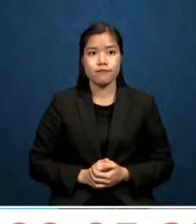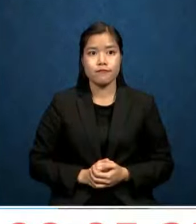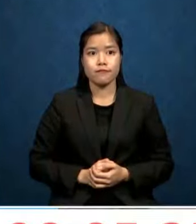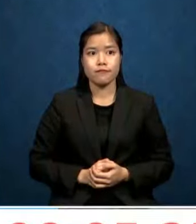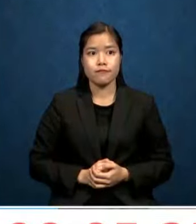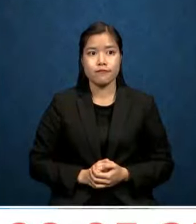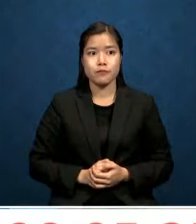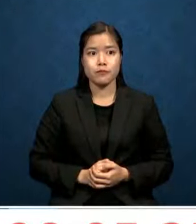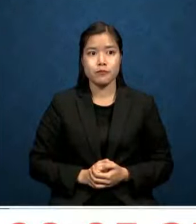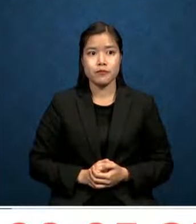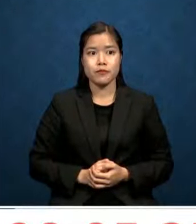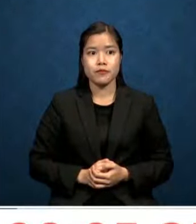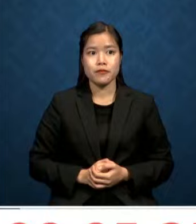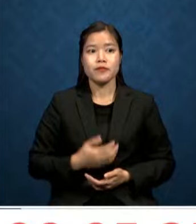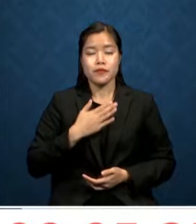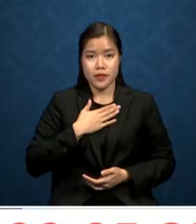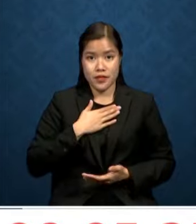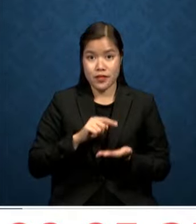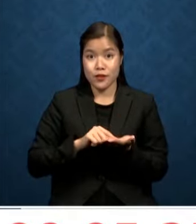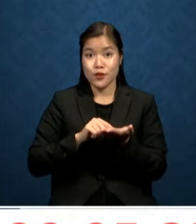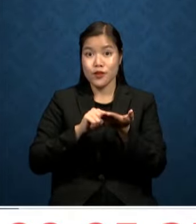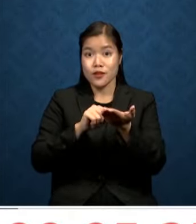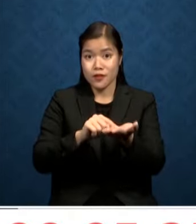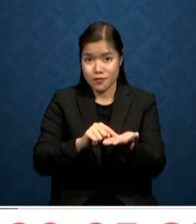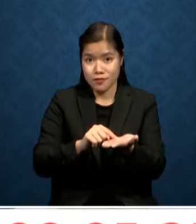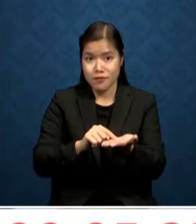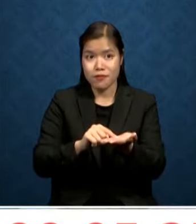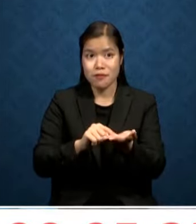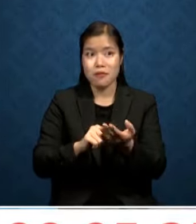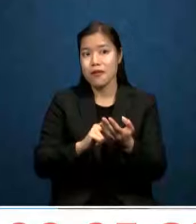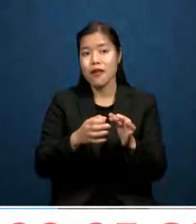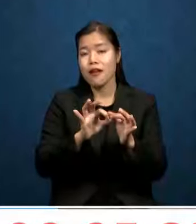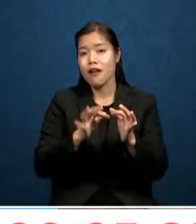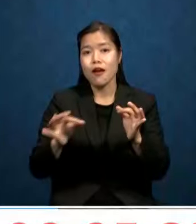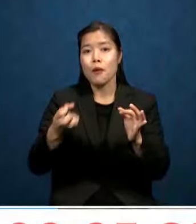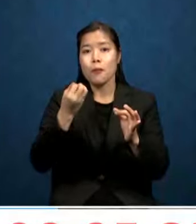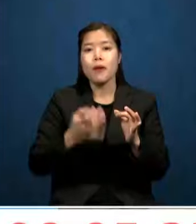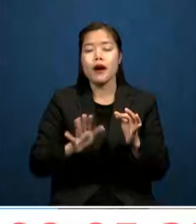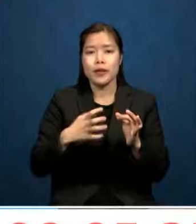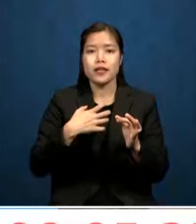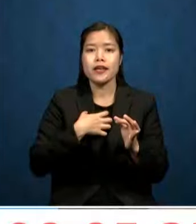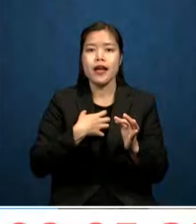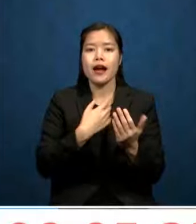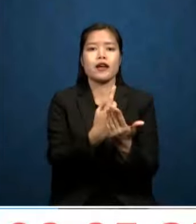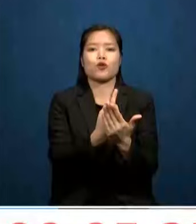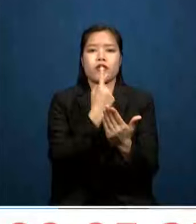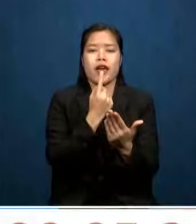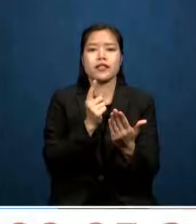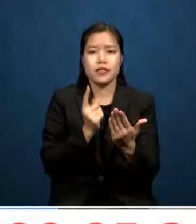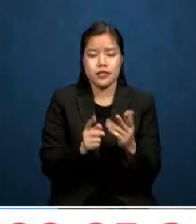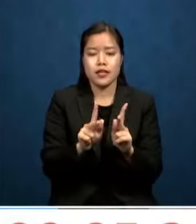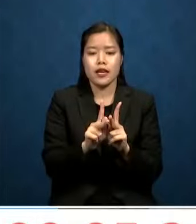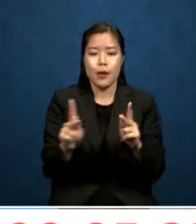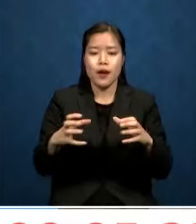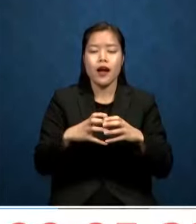ครับย้ำอีกครั้งนะครับข้อเสนอของผมคือไม่มีอะไรมากมายเลยครับเพื่อสะท้อนถึงความเป็นตัวแทนของกรรมาธิการของพวกเ